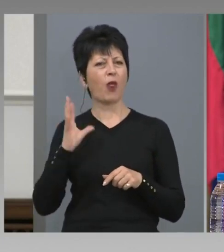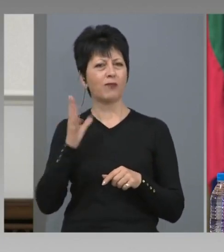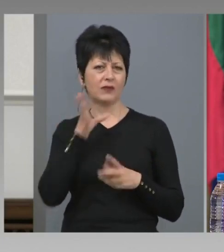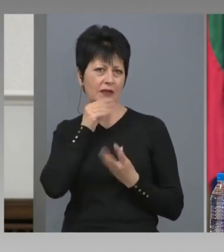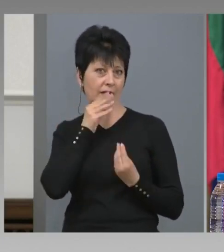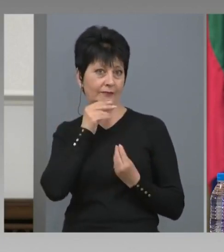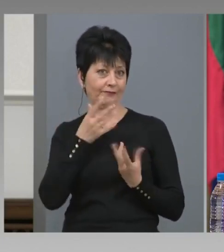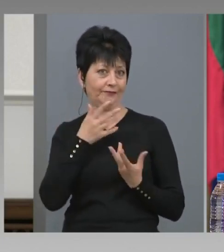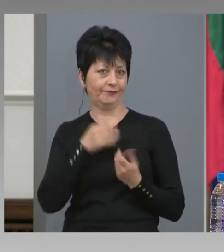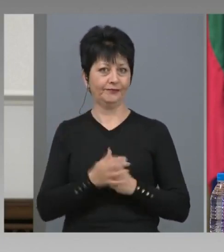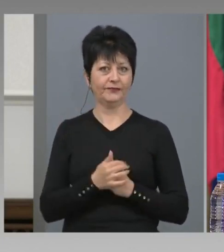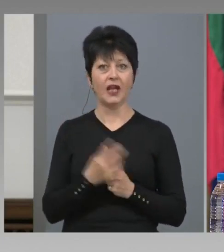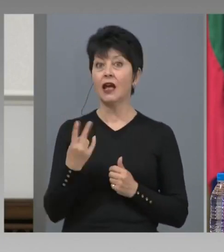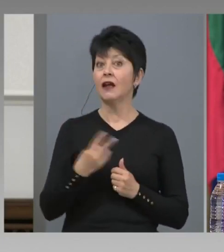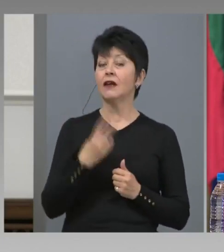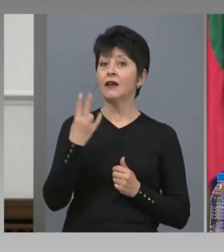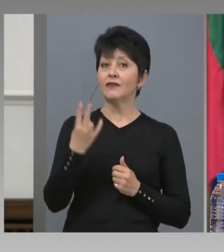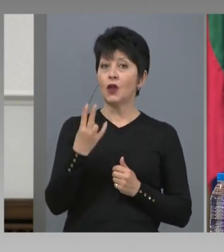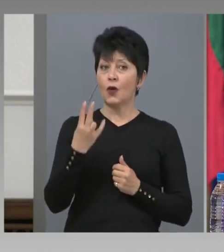Второ.